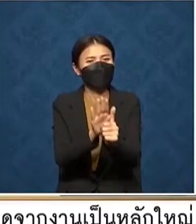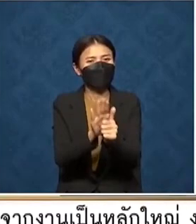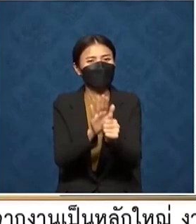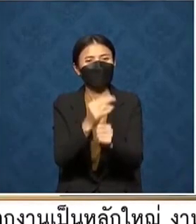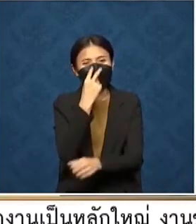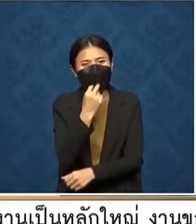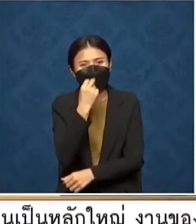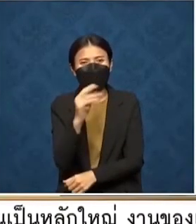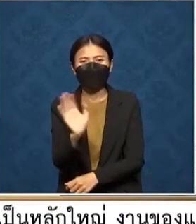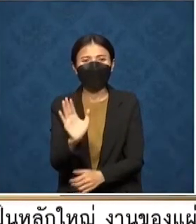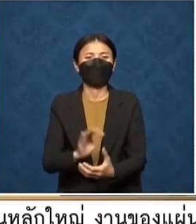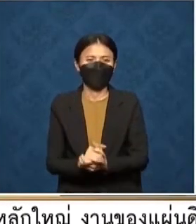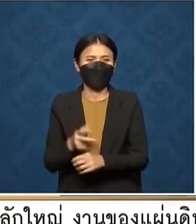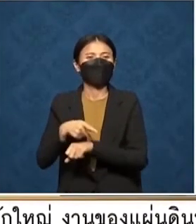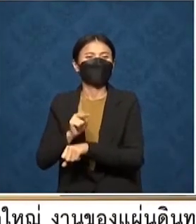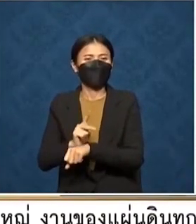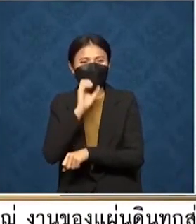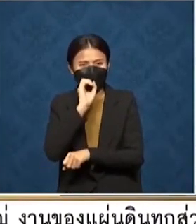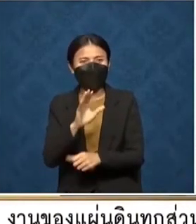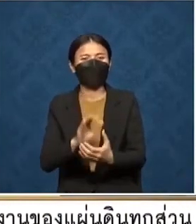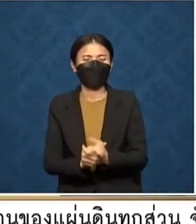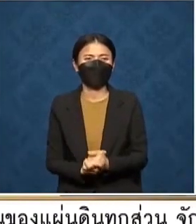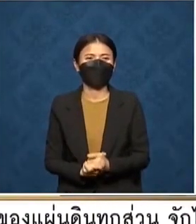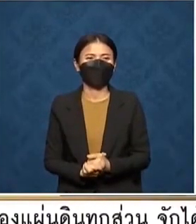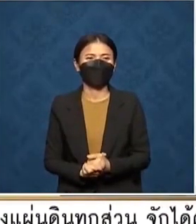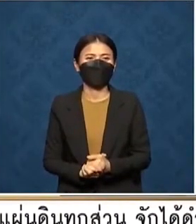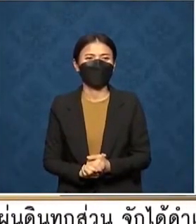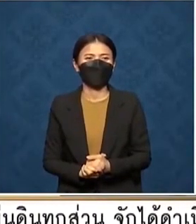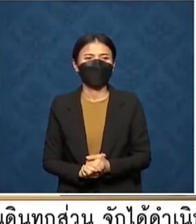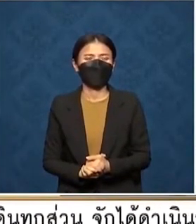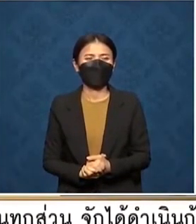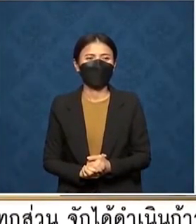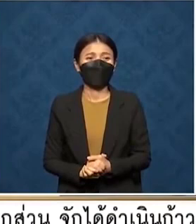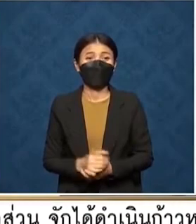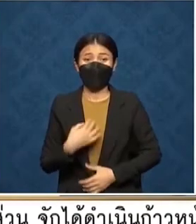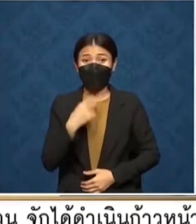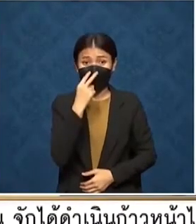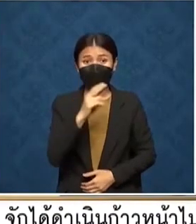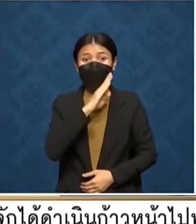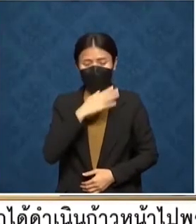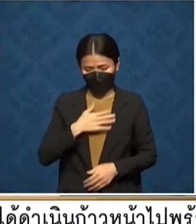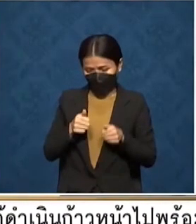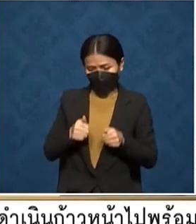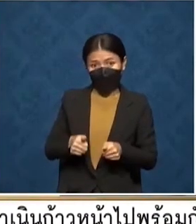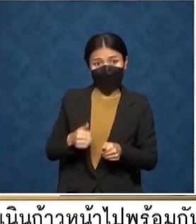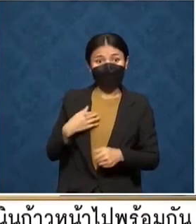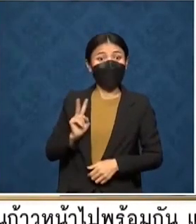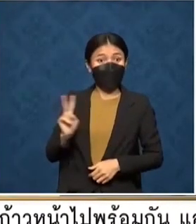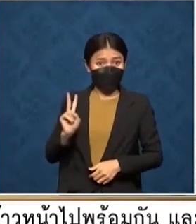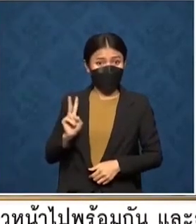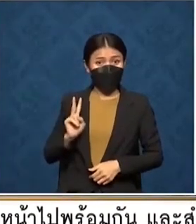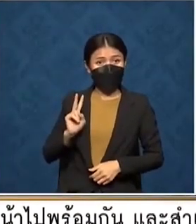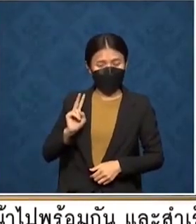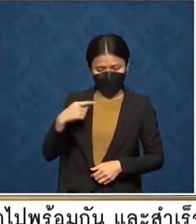ติเหมือนทุกครั้งเหมือนทุกคราวที่ผ่านมาก็จะ7-8คน10คนมันอยู่ในเปอร์เซ็นต์นี้แหละ มีไหลออกไหลเข้